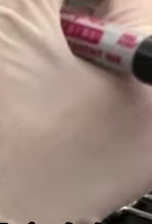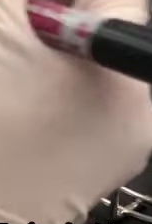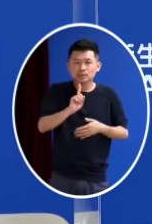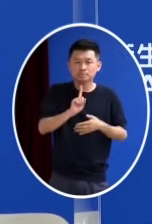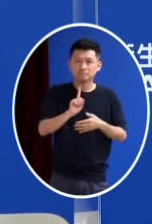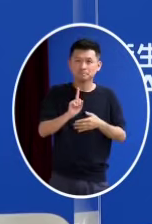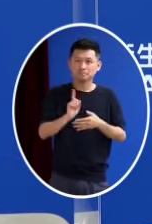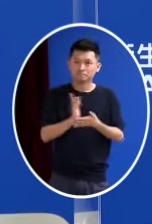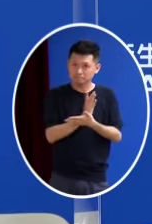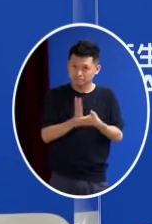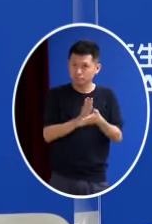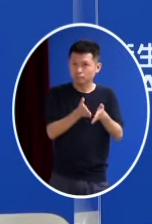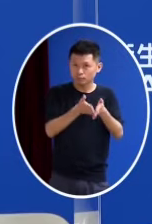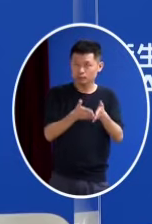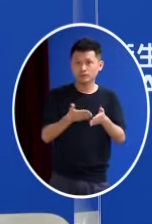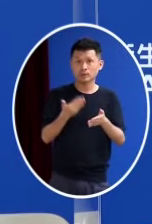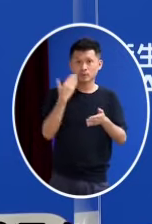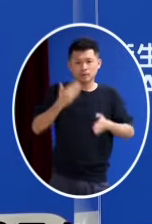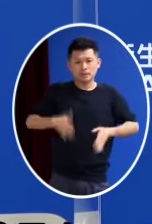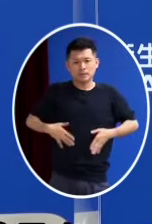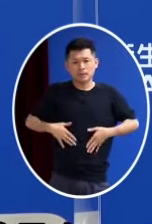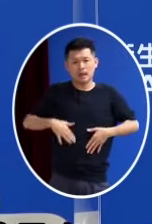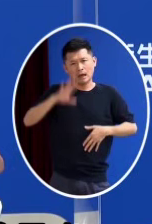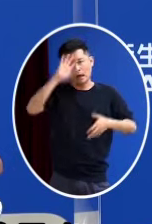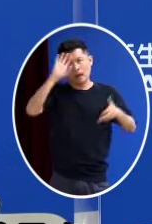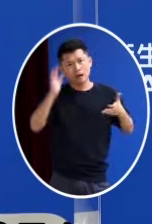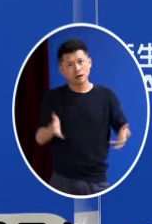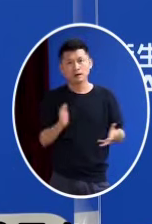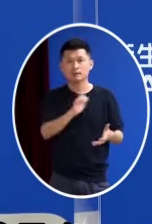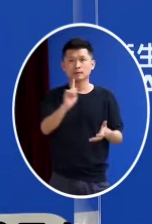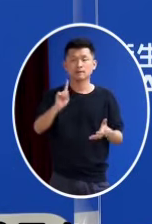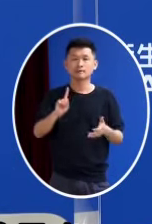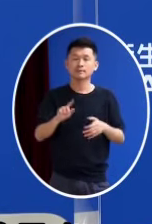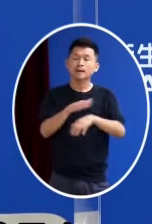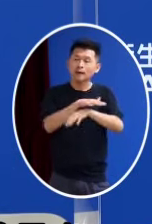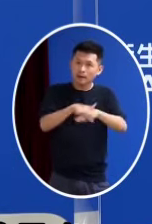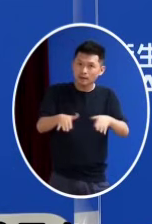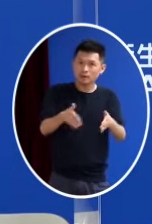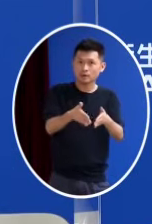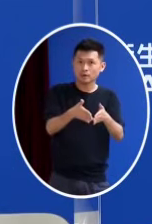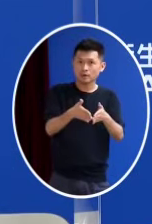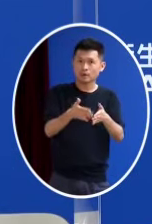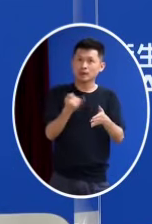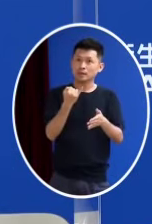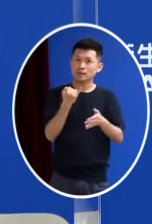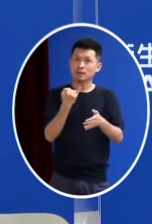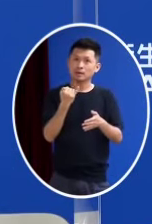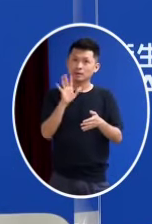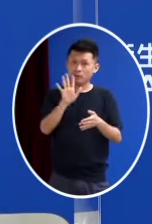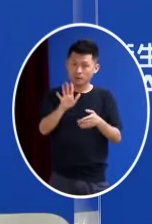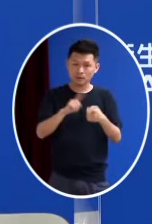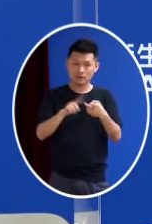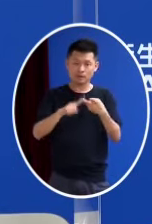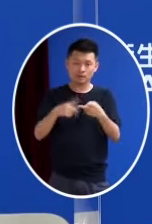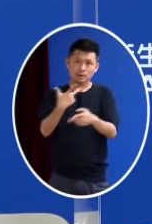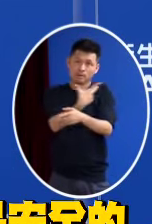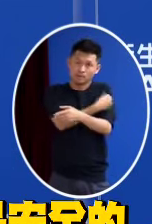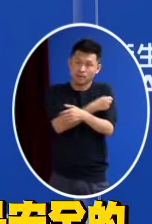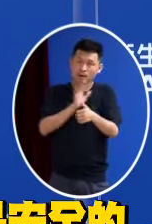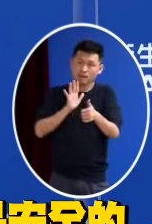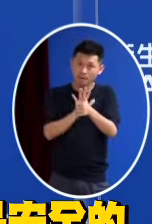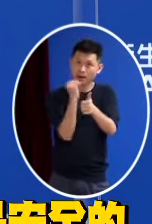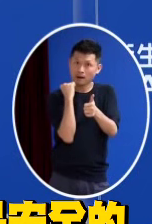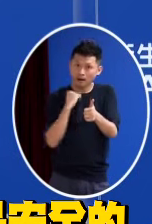全的。 如果情况很危急，那基本的安全、基本的效果有，那可能就允许来用。